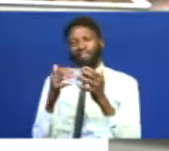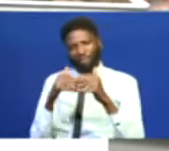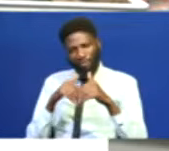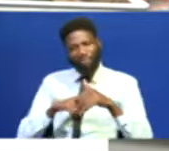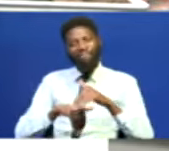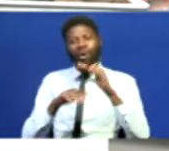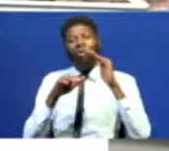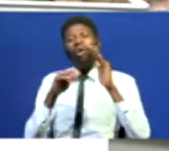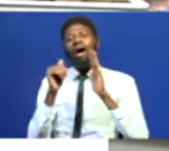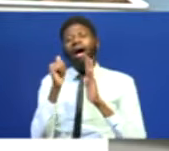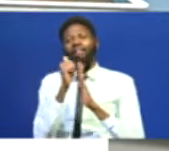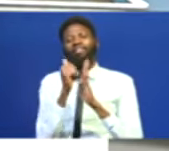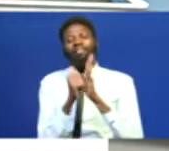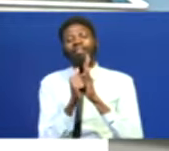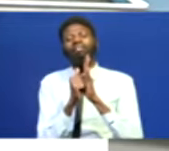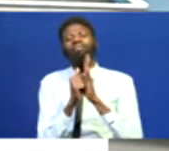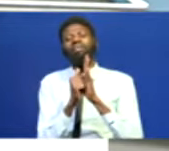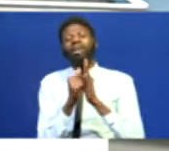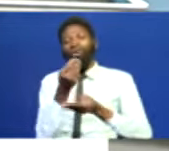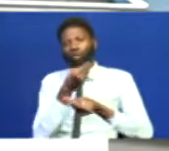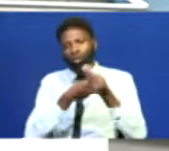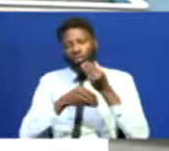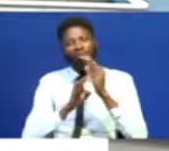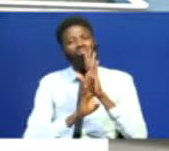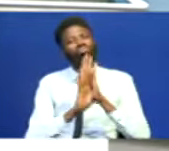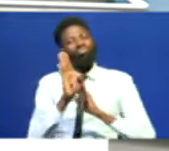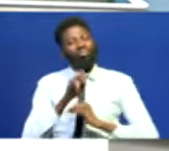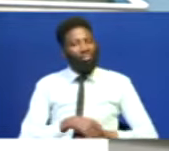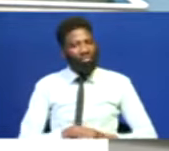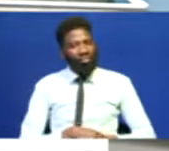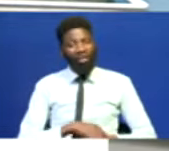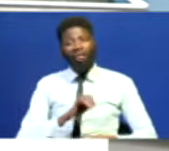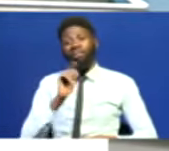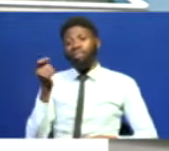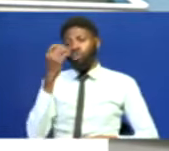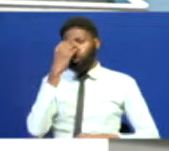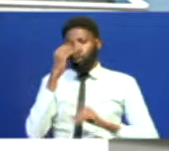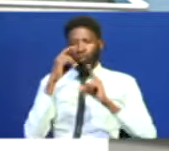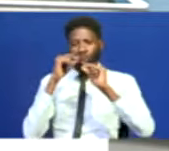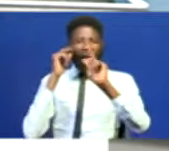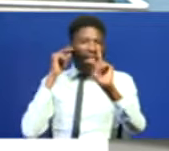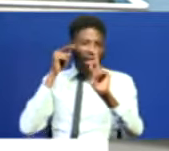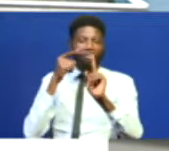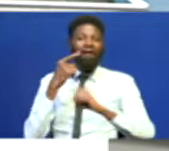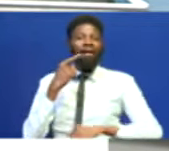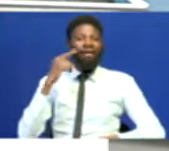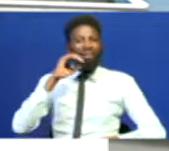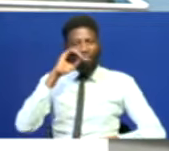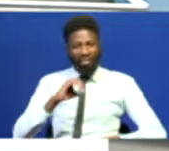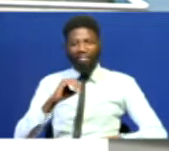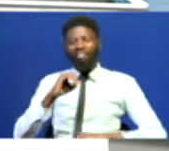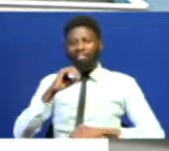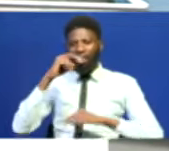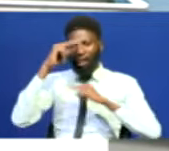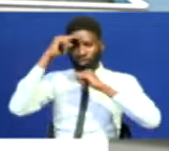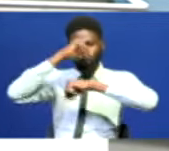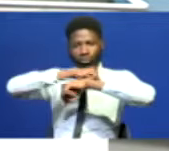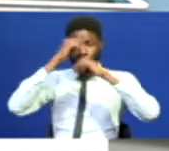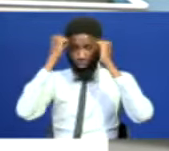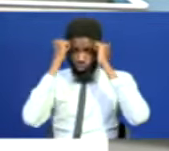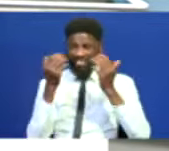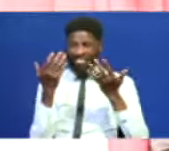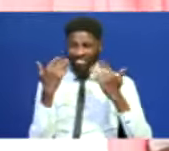Ruto alisema kuwa lengo ni kuhakikisha 100% ya wanafunzi wa sekondari wanajiunga na taasisi za elimu ya